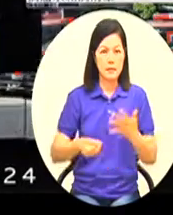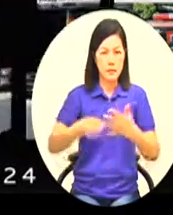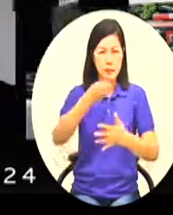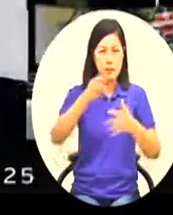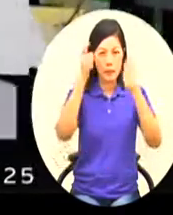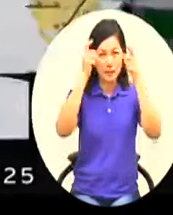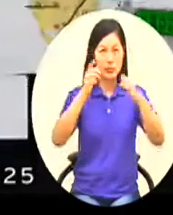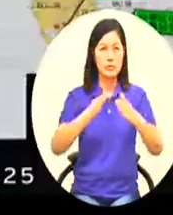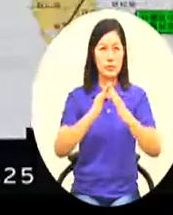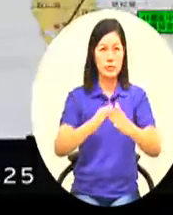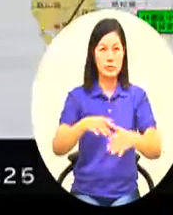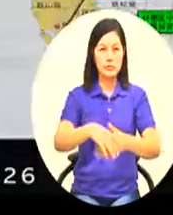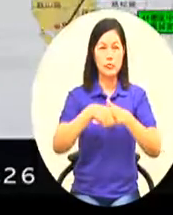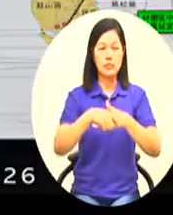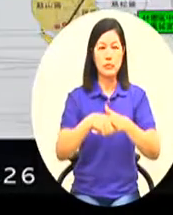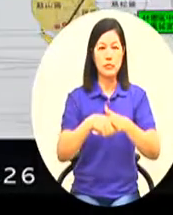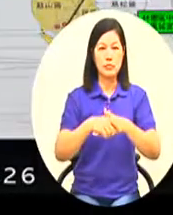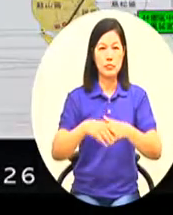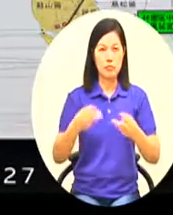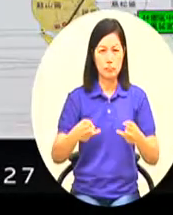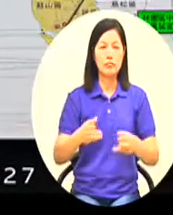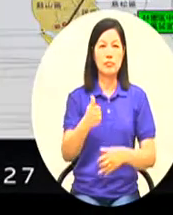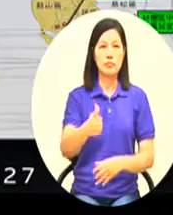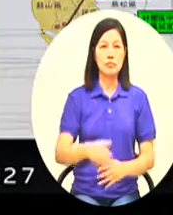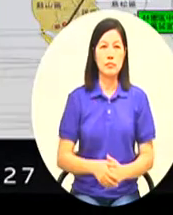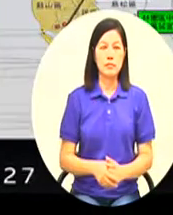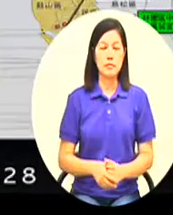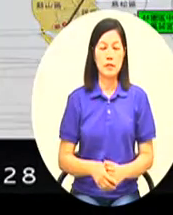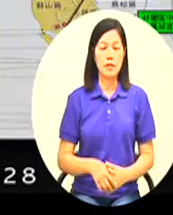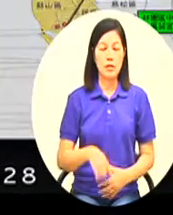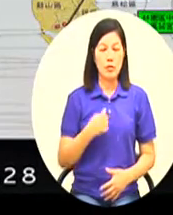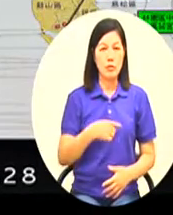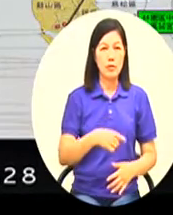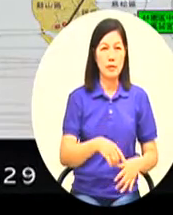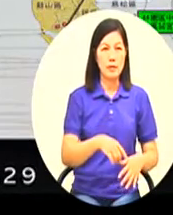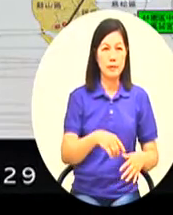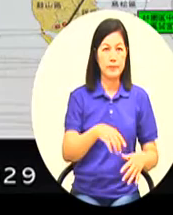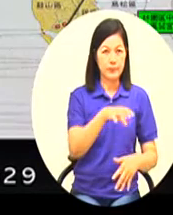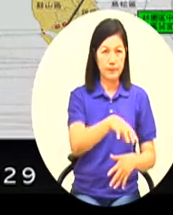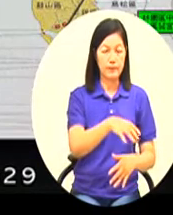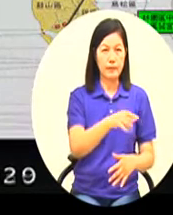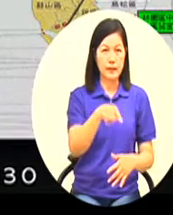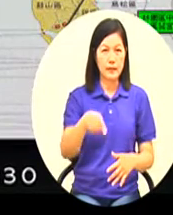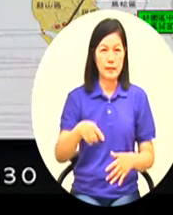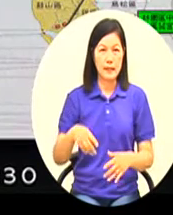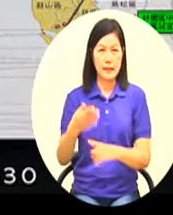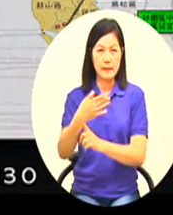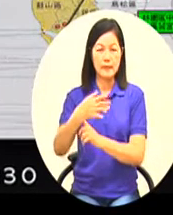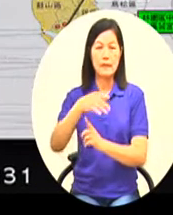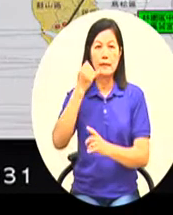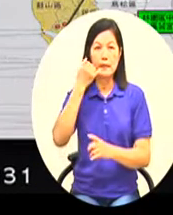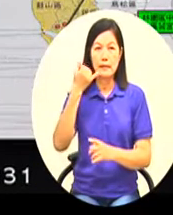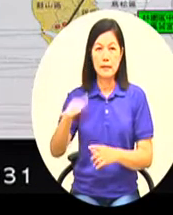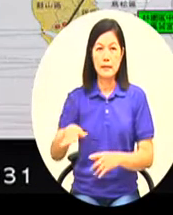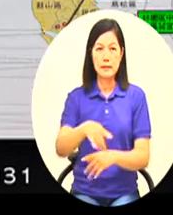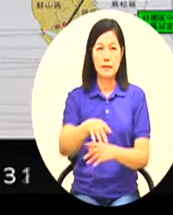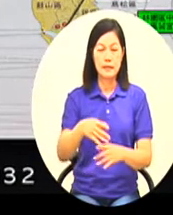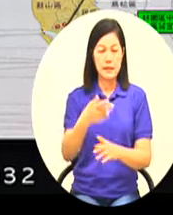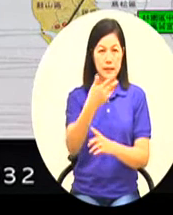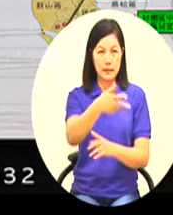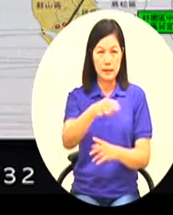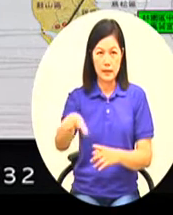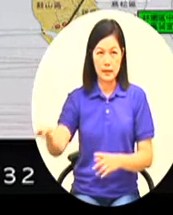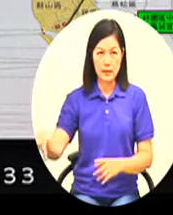以暑假期间，本局协同民间救难团体，在旗津七海滩等6处游客汇集